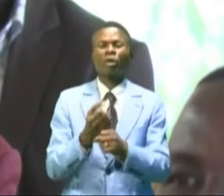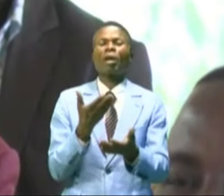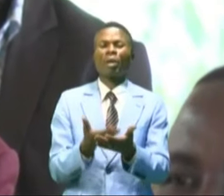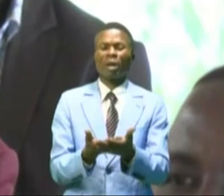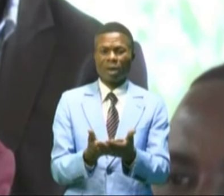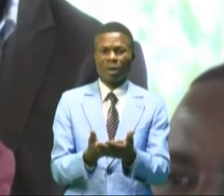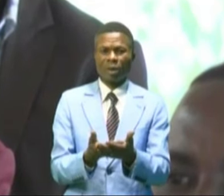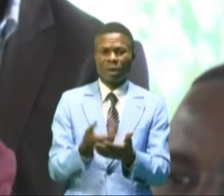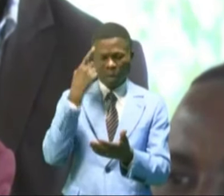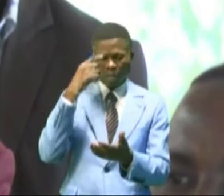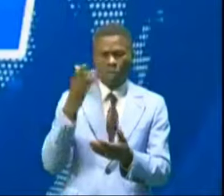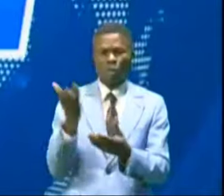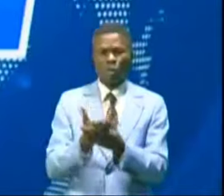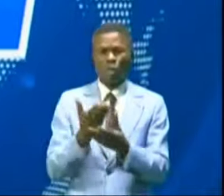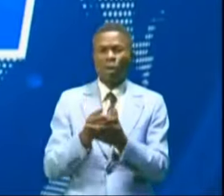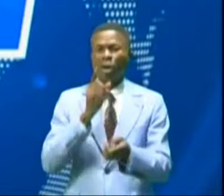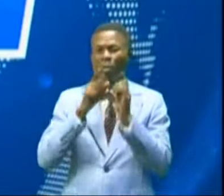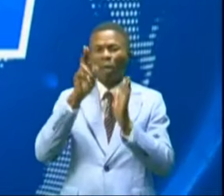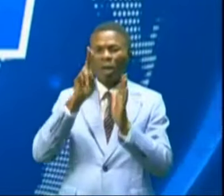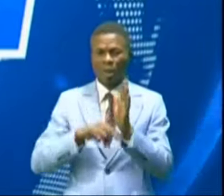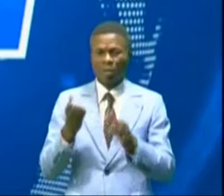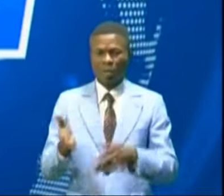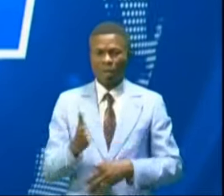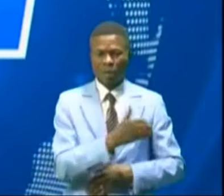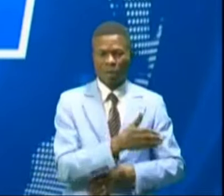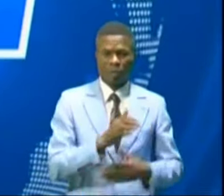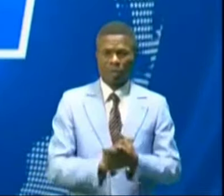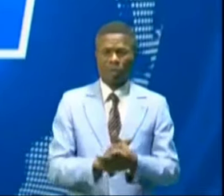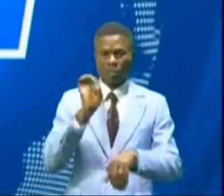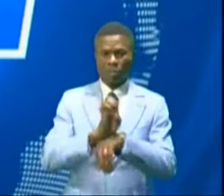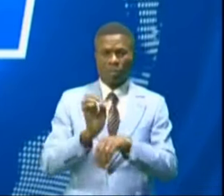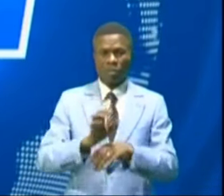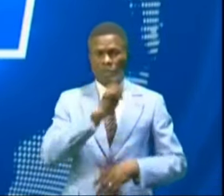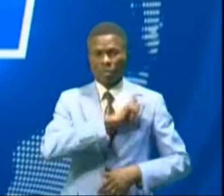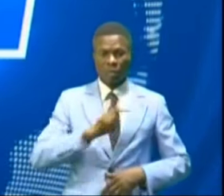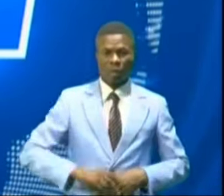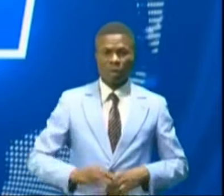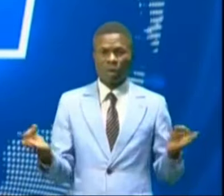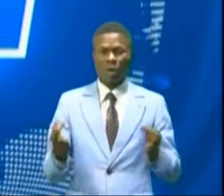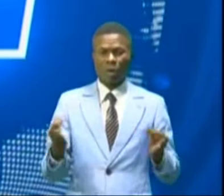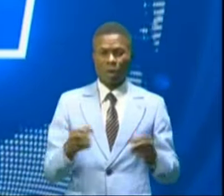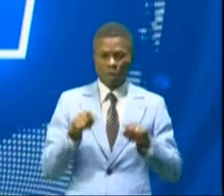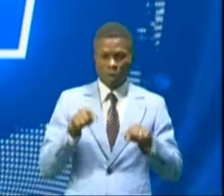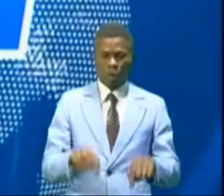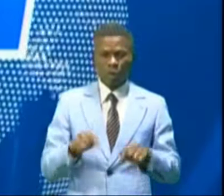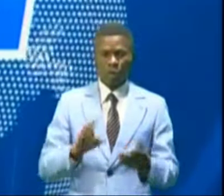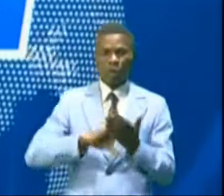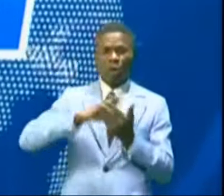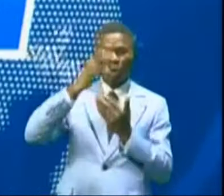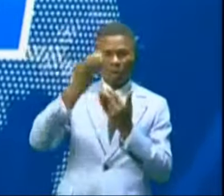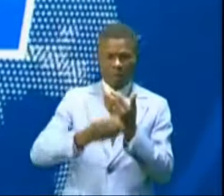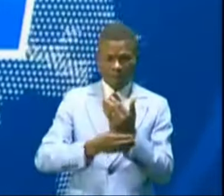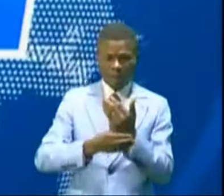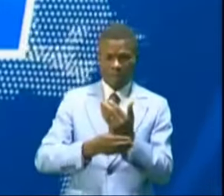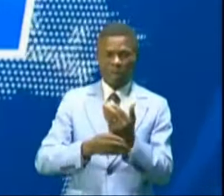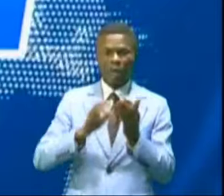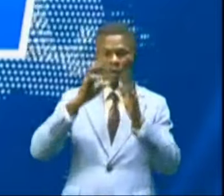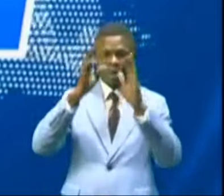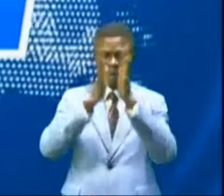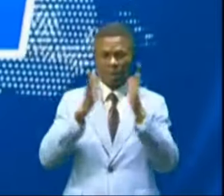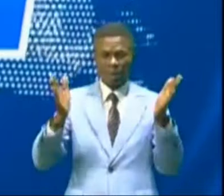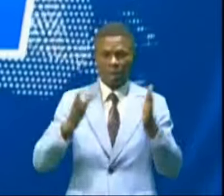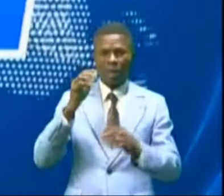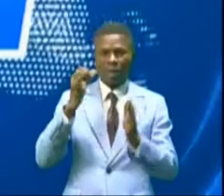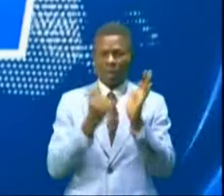rapport au contrôle parlementaire. L'église kimbanguiste célèbre selon son calendrier liturgique ce